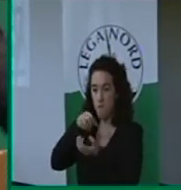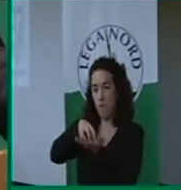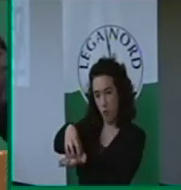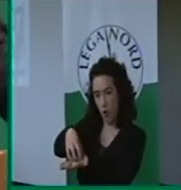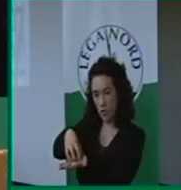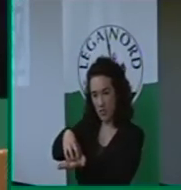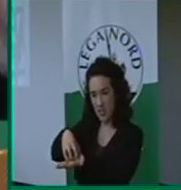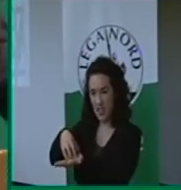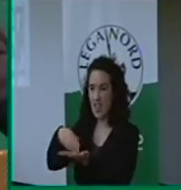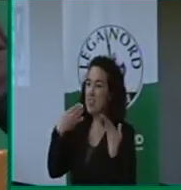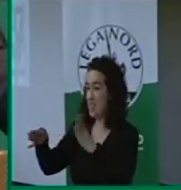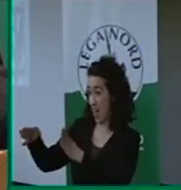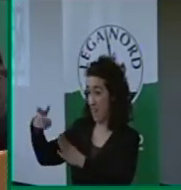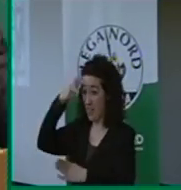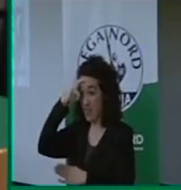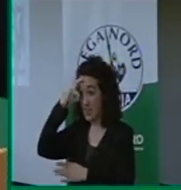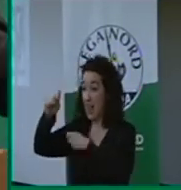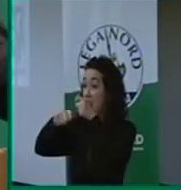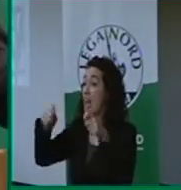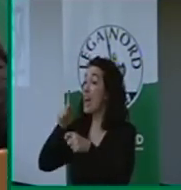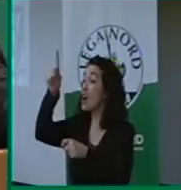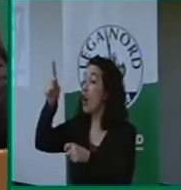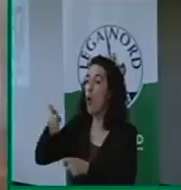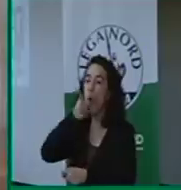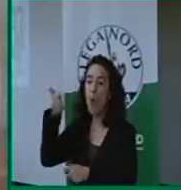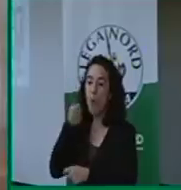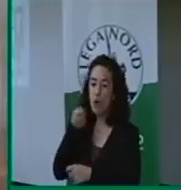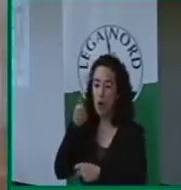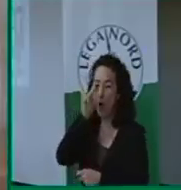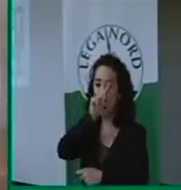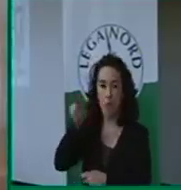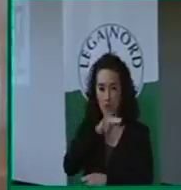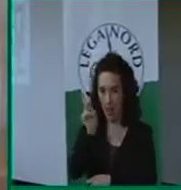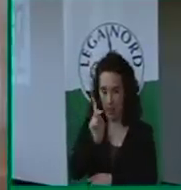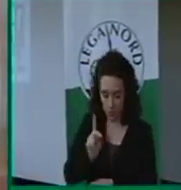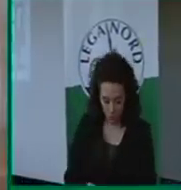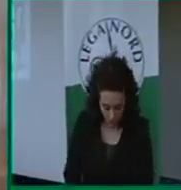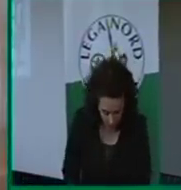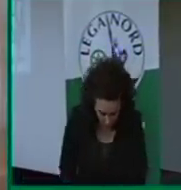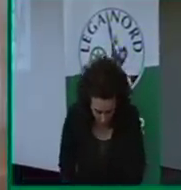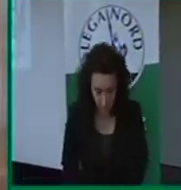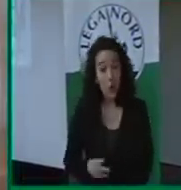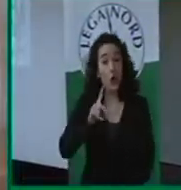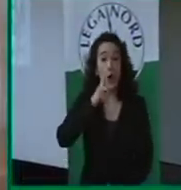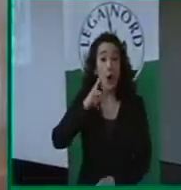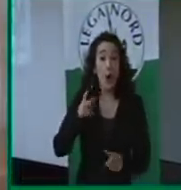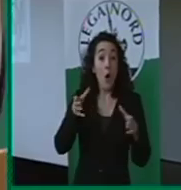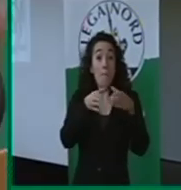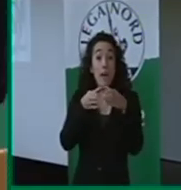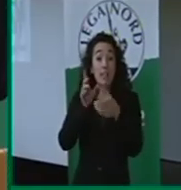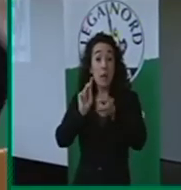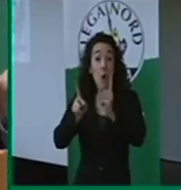l'unico partito che non ha votato questa schifezza Oh ma tutti Eh l'hanno